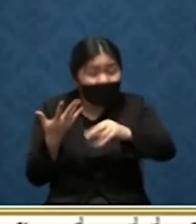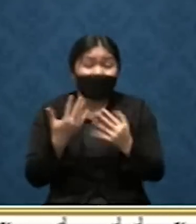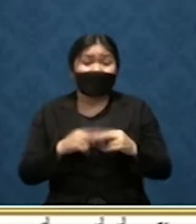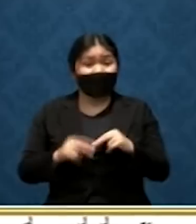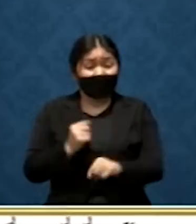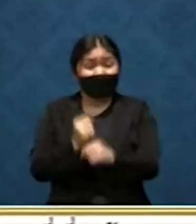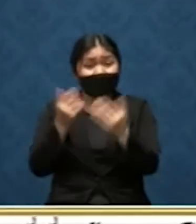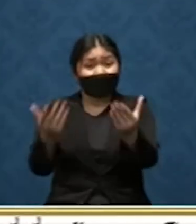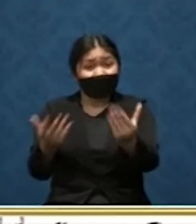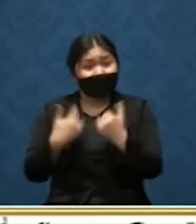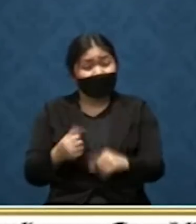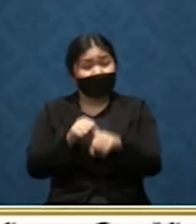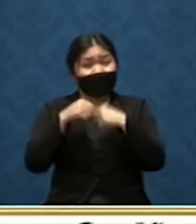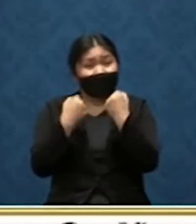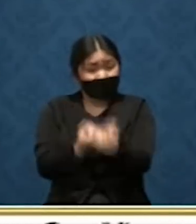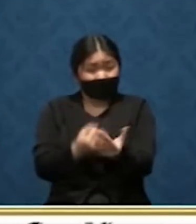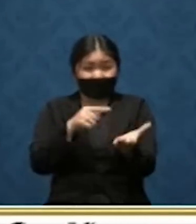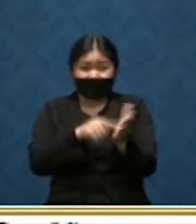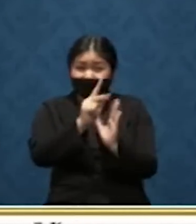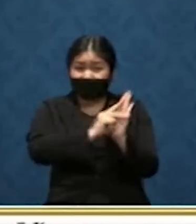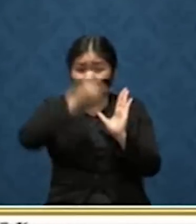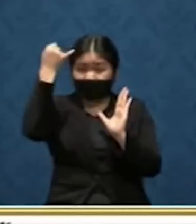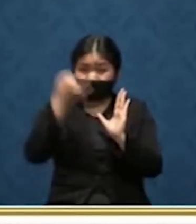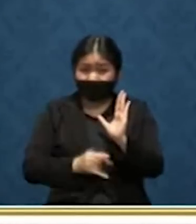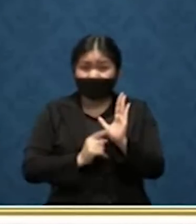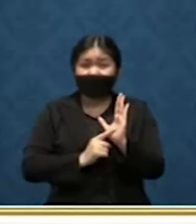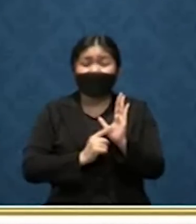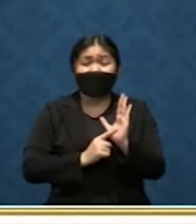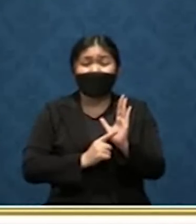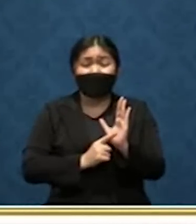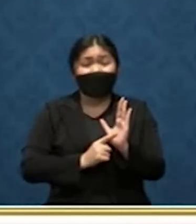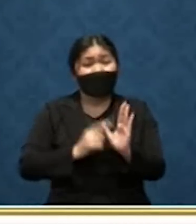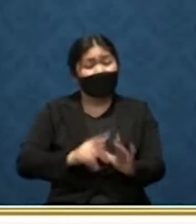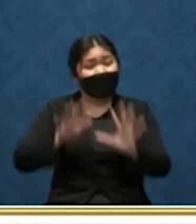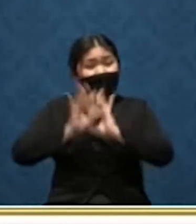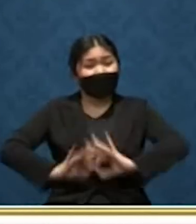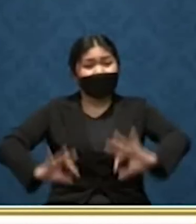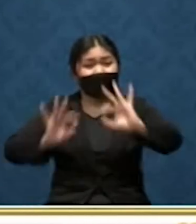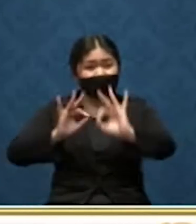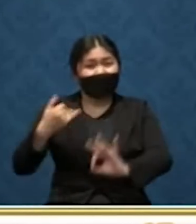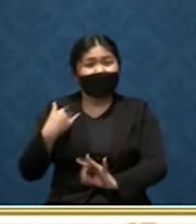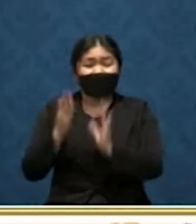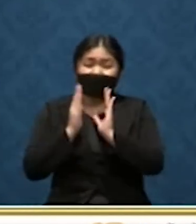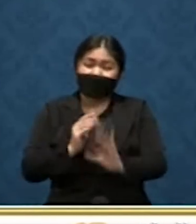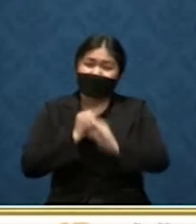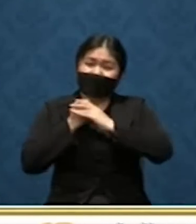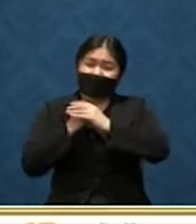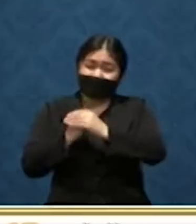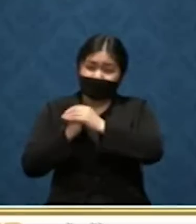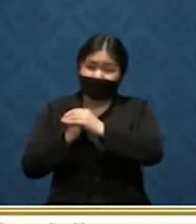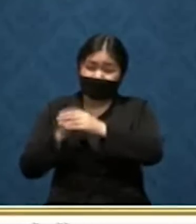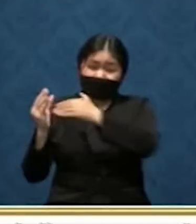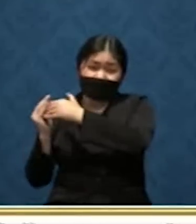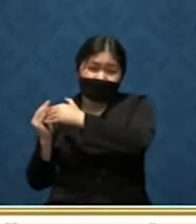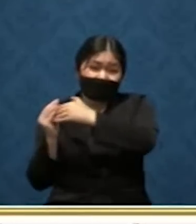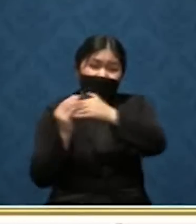เมื่อมไมใช่สมาคมที่ถูกต้องตามกุหมายและที่สำคญครับคนจีนที่อยู่สนฉีพาเข้